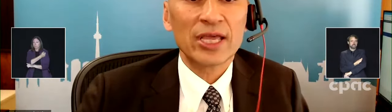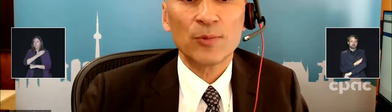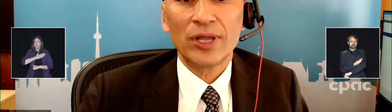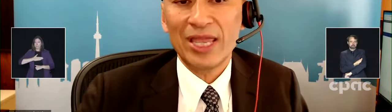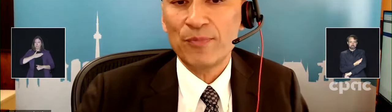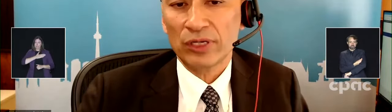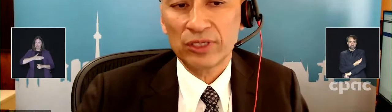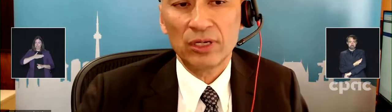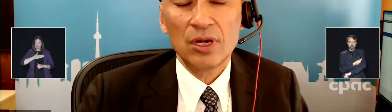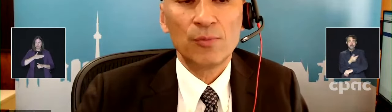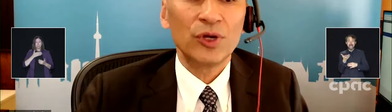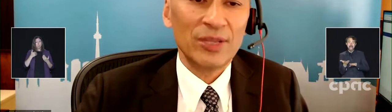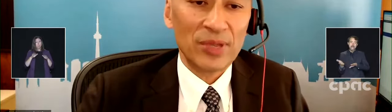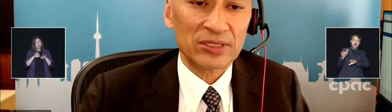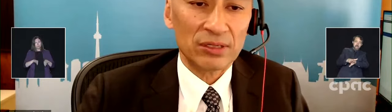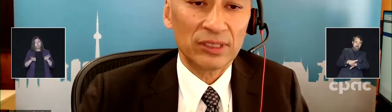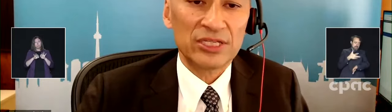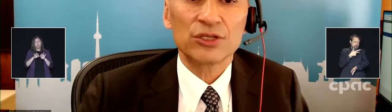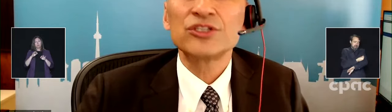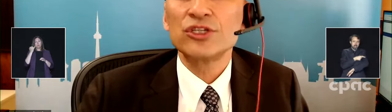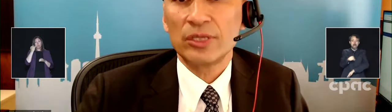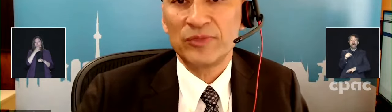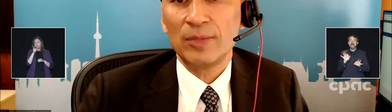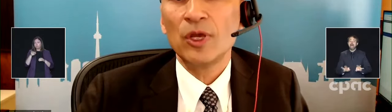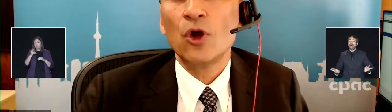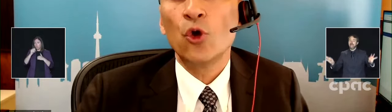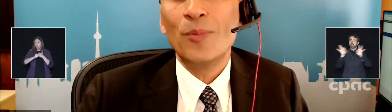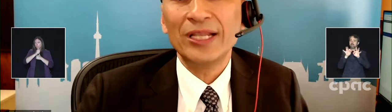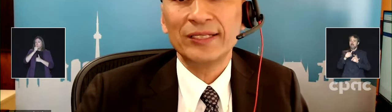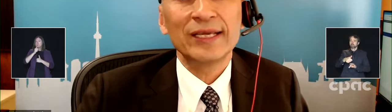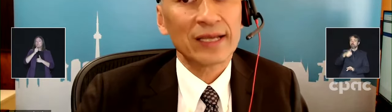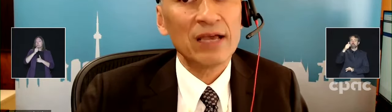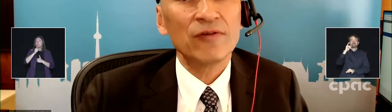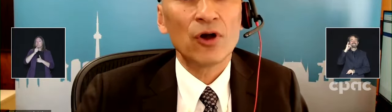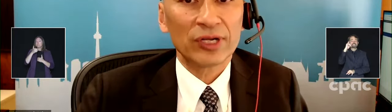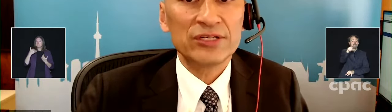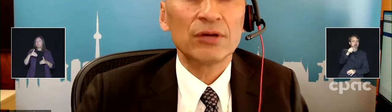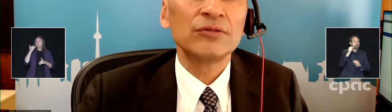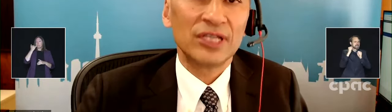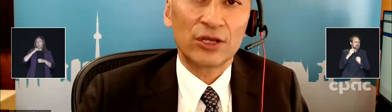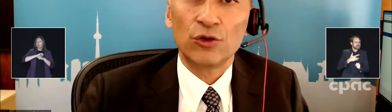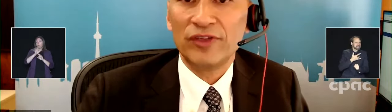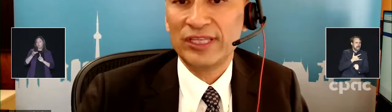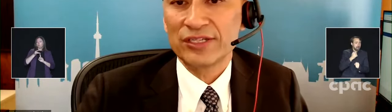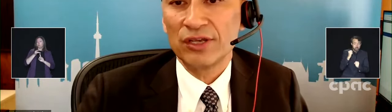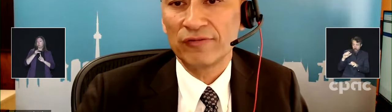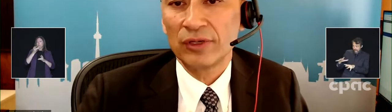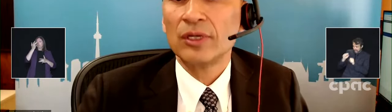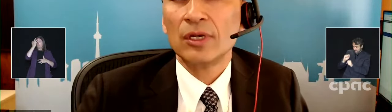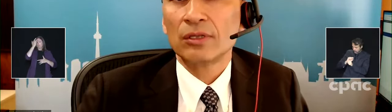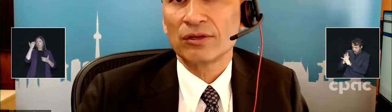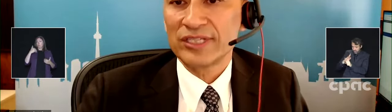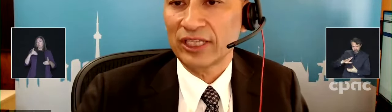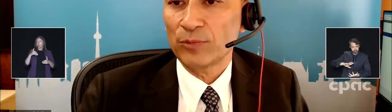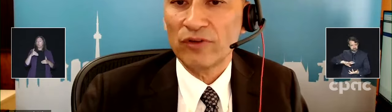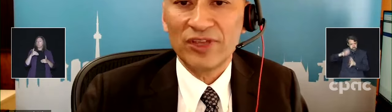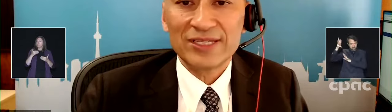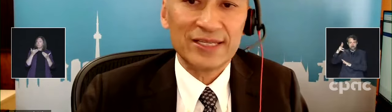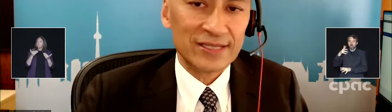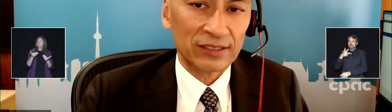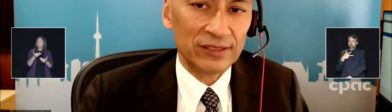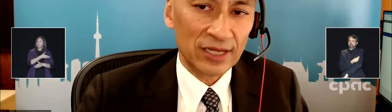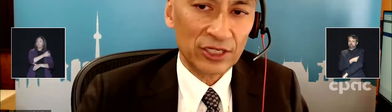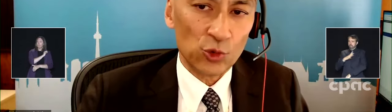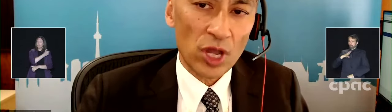particulièrement importante pour les personnes qui sont susceptibles aux maladies graves en raison de la COVID-19. Dans certaines